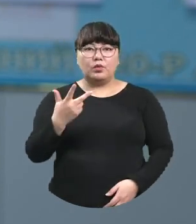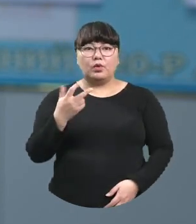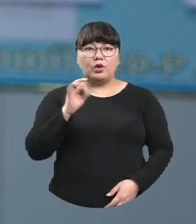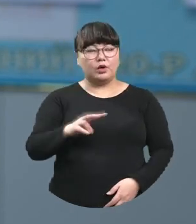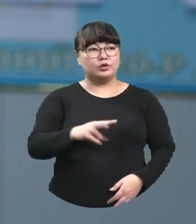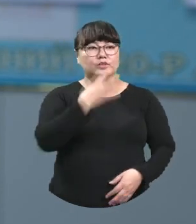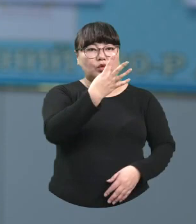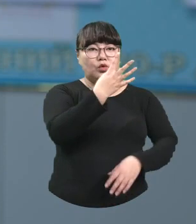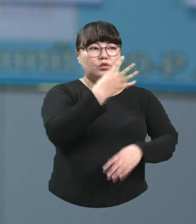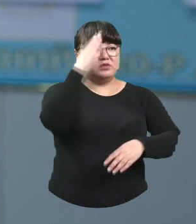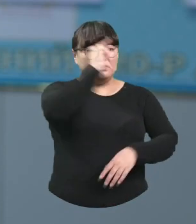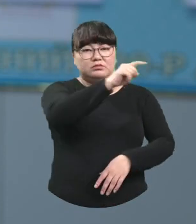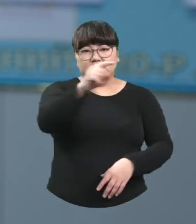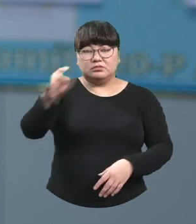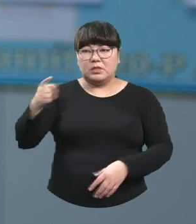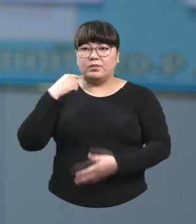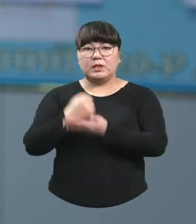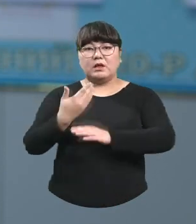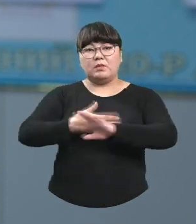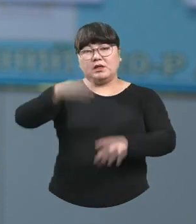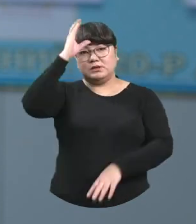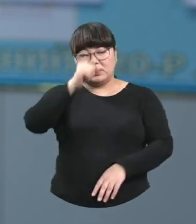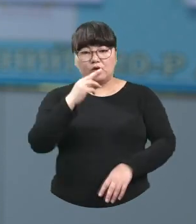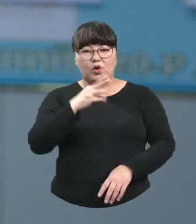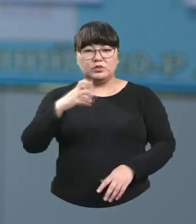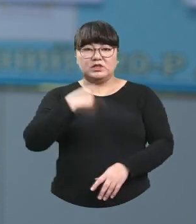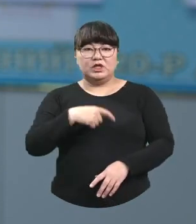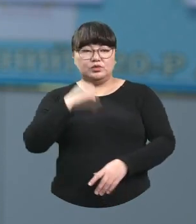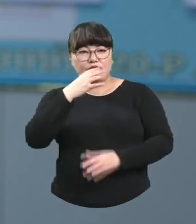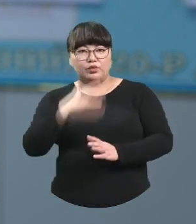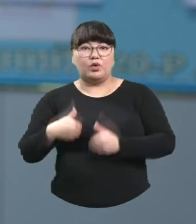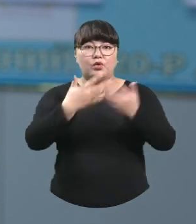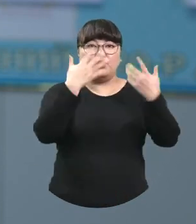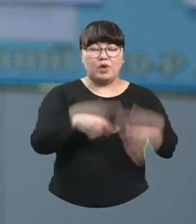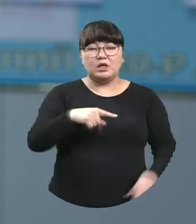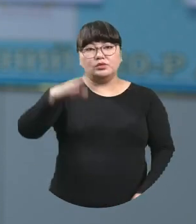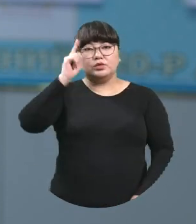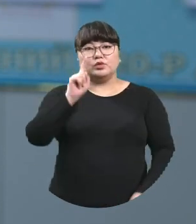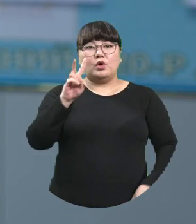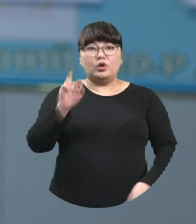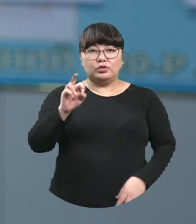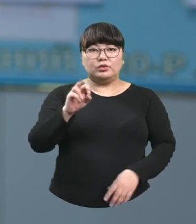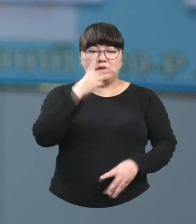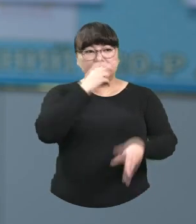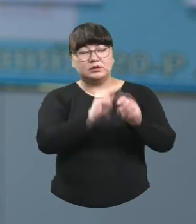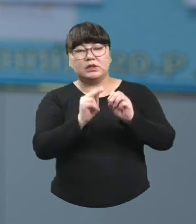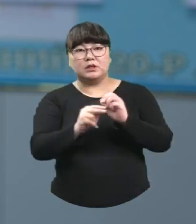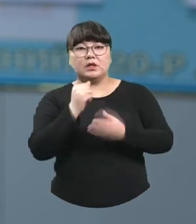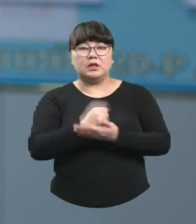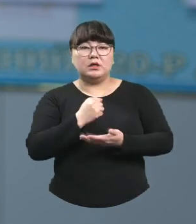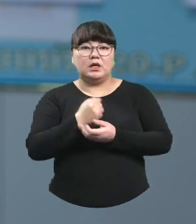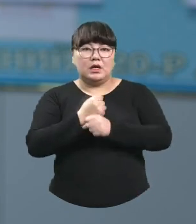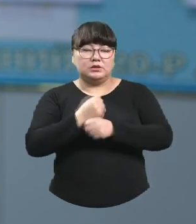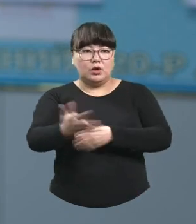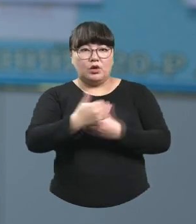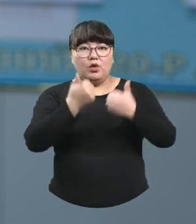өгөхөд дөрвөн анги өдөр хэн шалгалт хийгээд энэний үр дүнгээр Батлан хамгаалалтын сайдд комиссын гишүүний зөвлөмжийг өргөлсөн. За тэмний нэг нь энэ зөвлөгчний 100 дугаар анги бол хэн шалгалт дээр